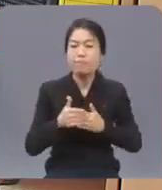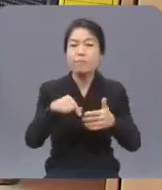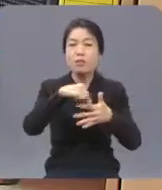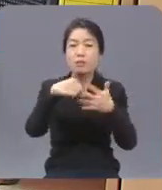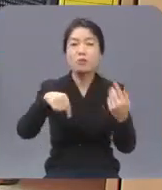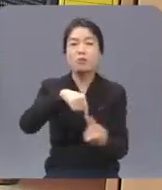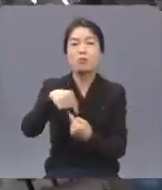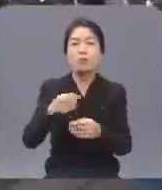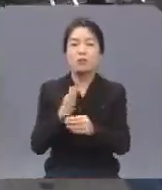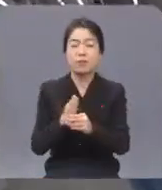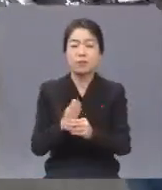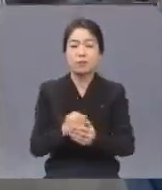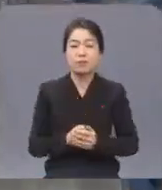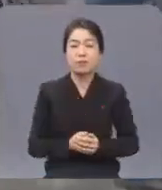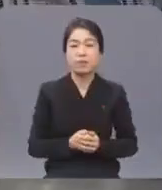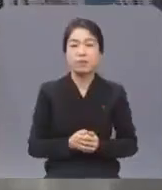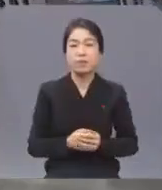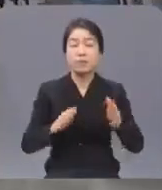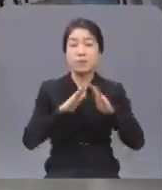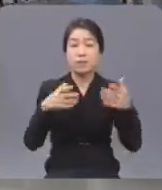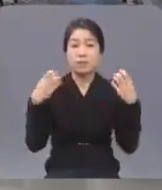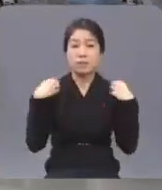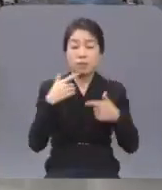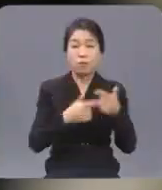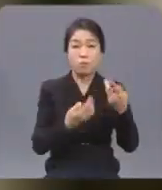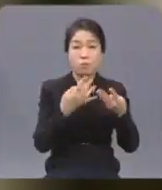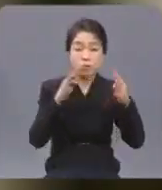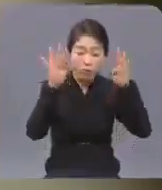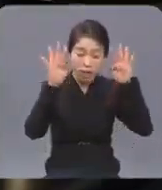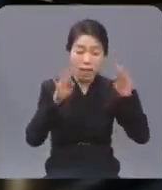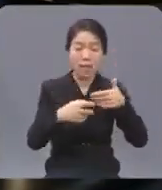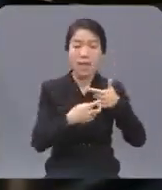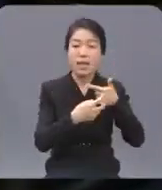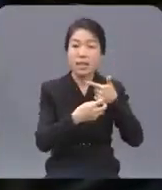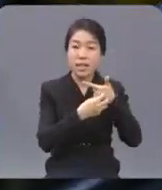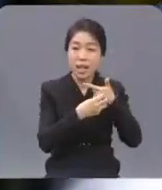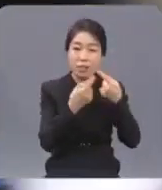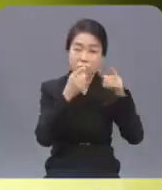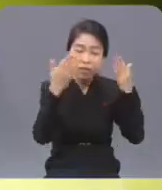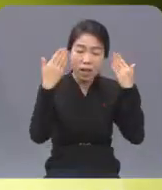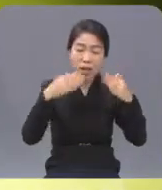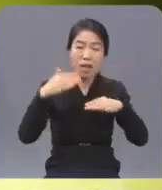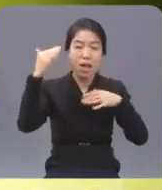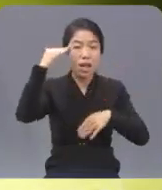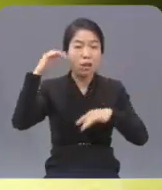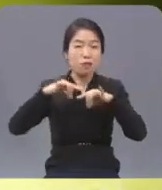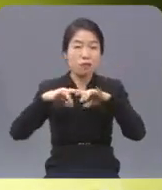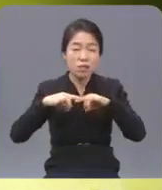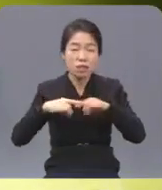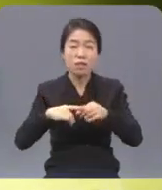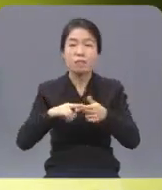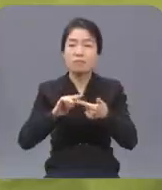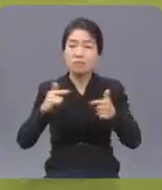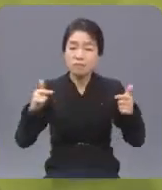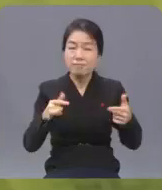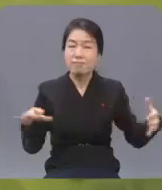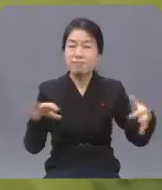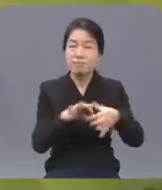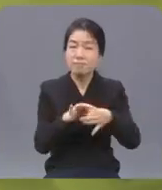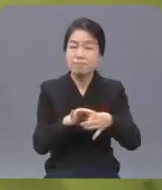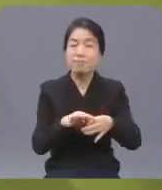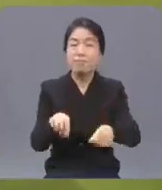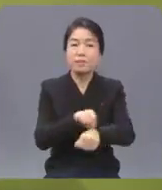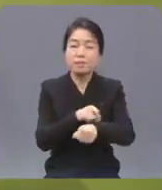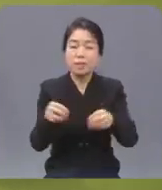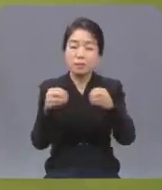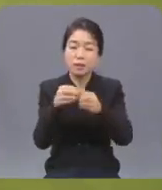프로그램을 운영하고 있고요. 전라남도도 목포대와 나주켄텍 그리고 한국전력 등과 연계해 지역 특화 반도체 산업을